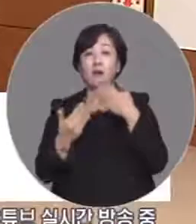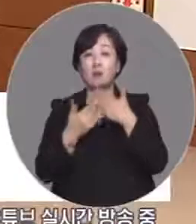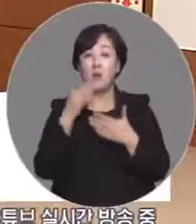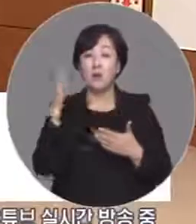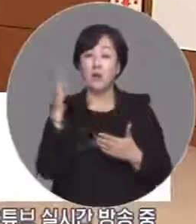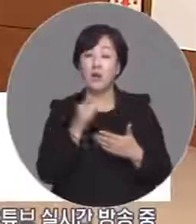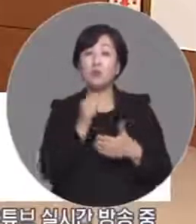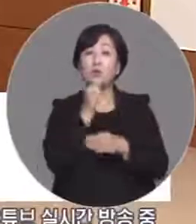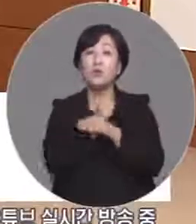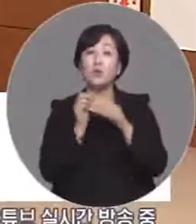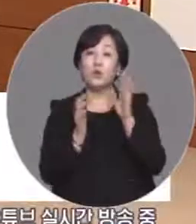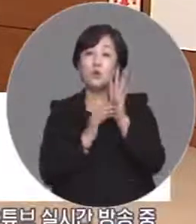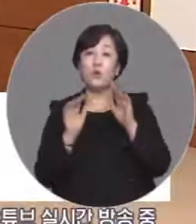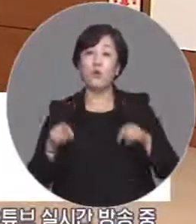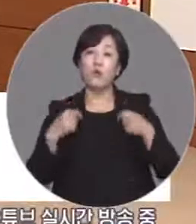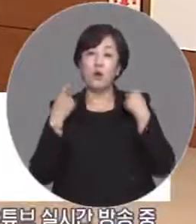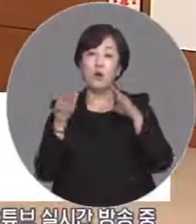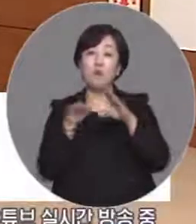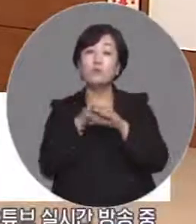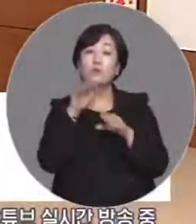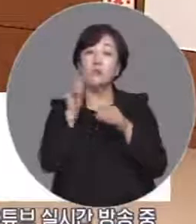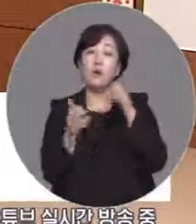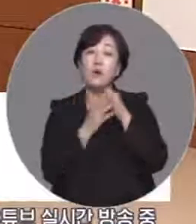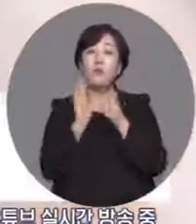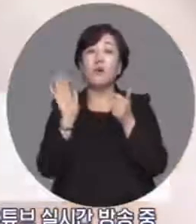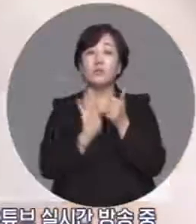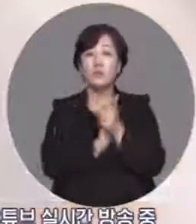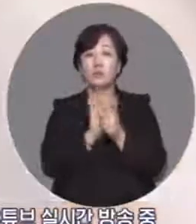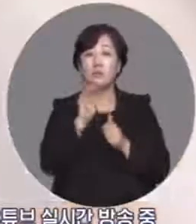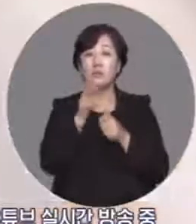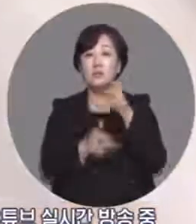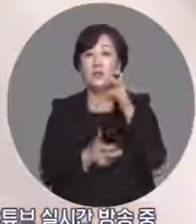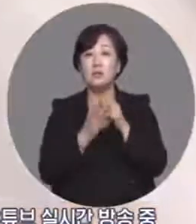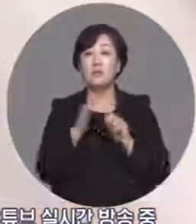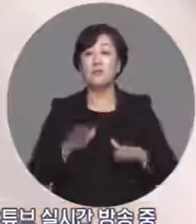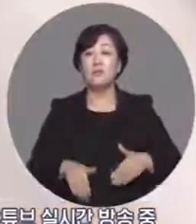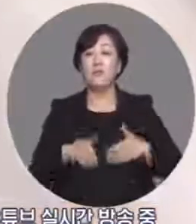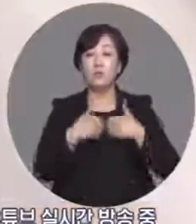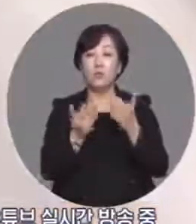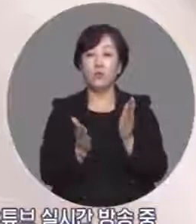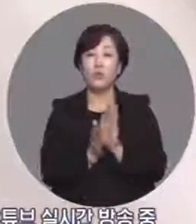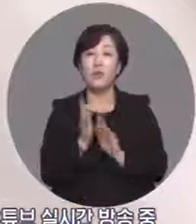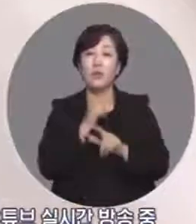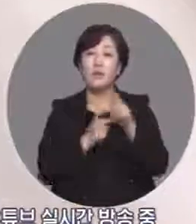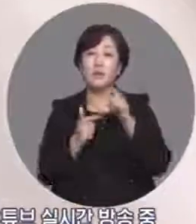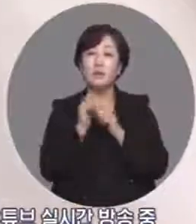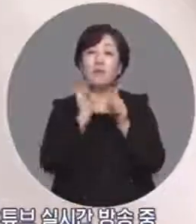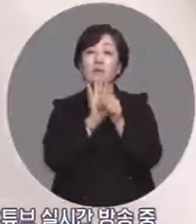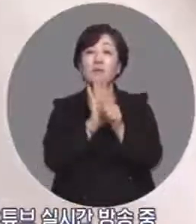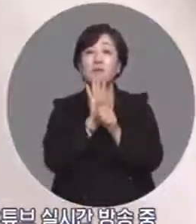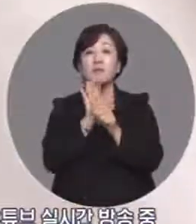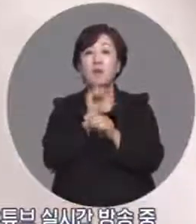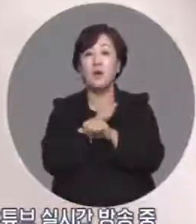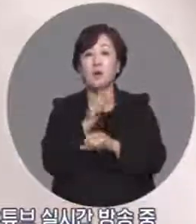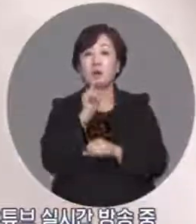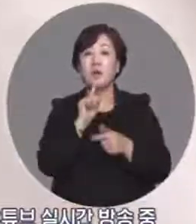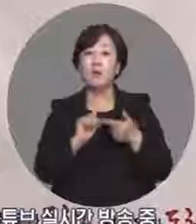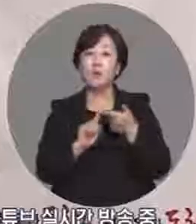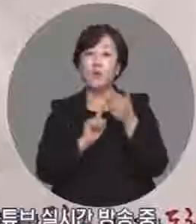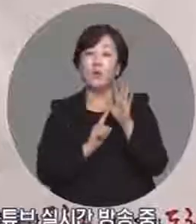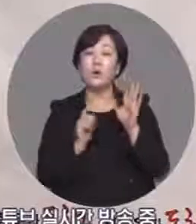며 관광과 문화 서비스 산업 등 남구에 잠재력을 회복해 미래를 재창조 하겠다고 강조했습니다